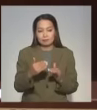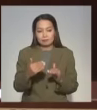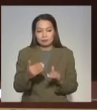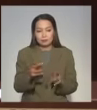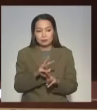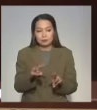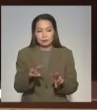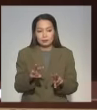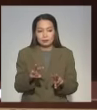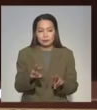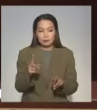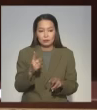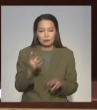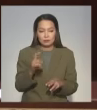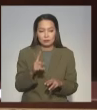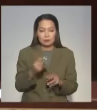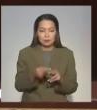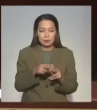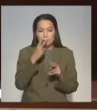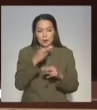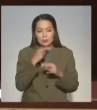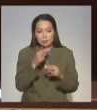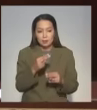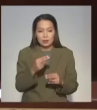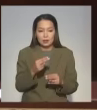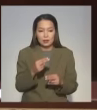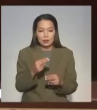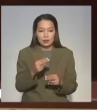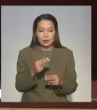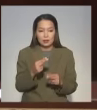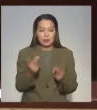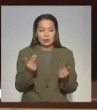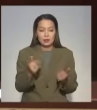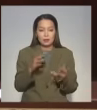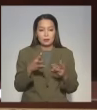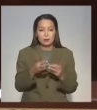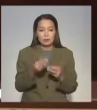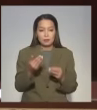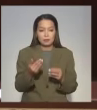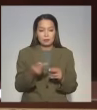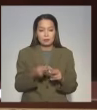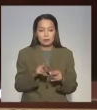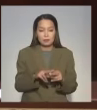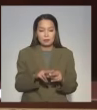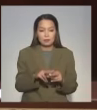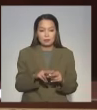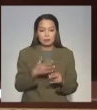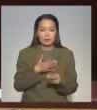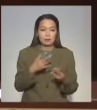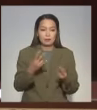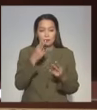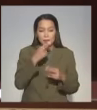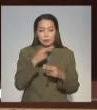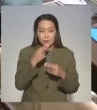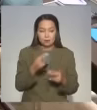Мажлис для того, чтобы еще раз нам его прокачать, посмотреть. Но в конечном итоге путем совещания мы пришли к мнению, что нам нужно посмотреть